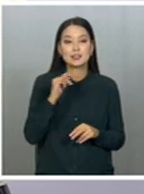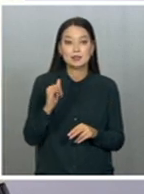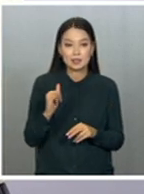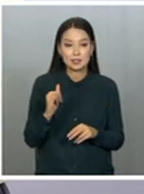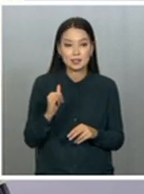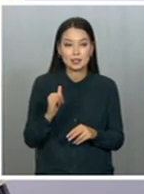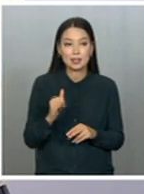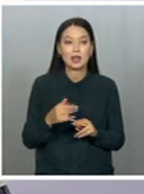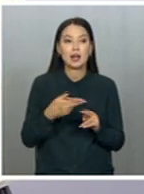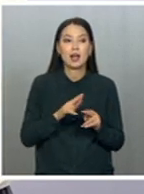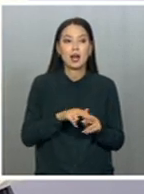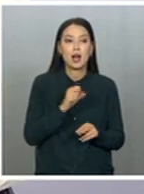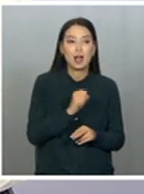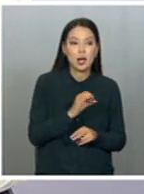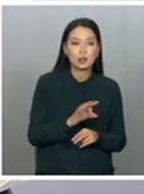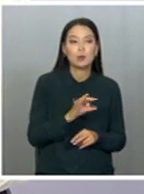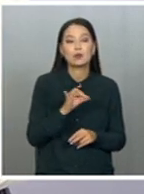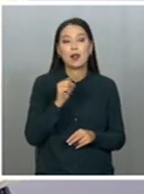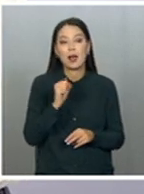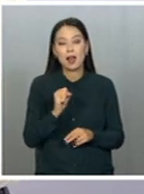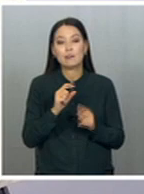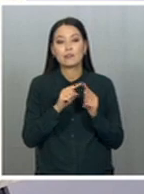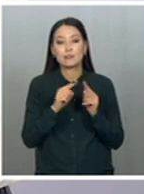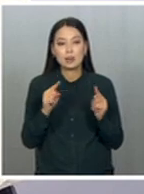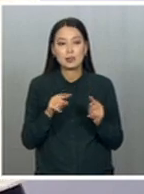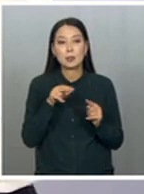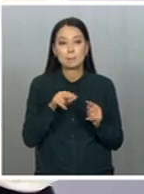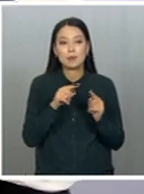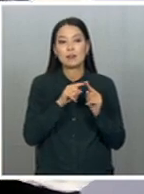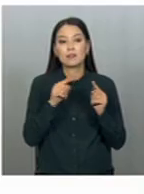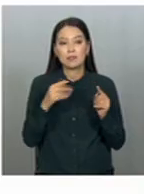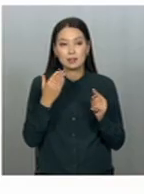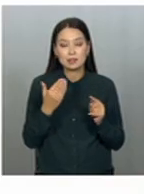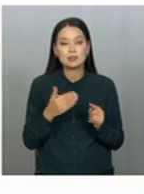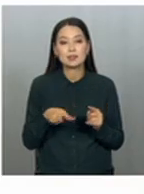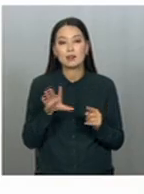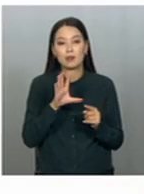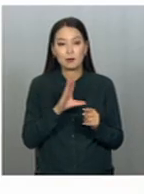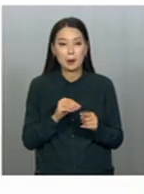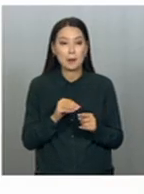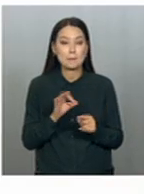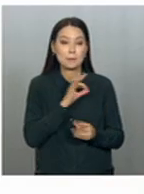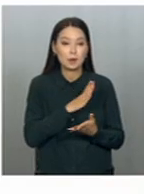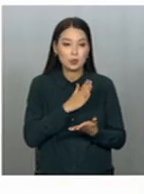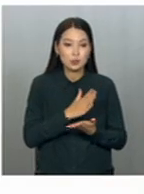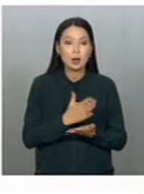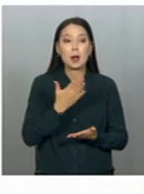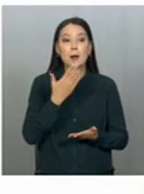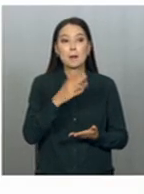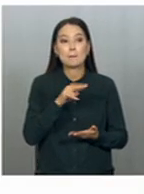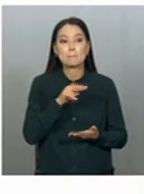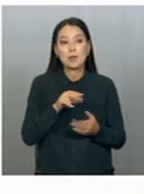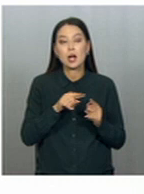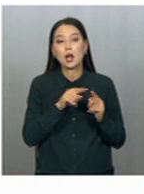Онда A0, A векторы P векторына параллель болады. P векторы